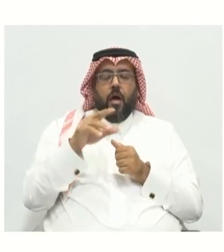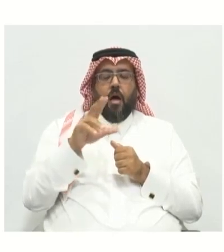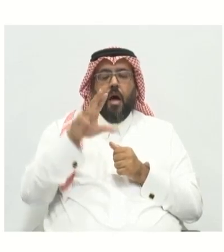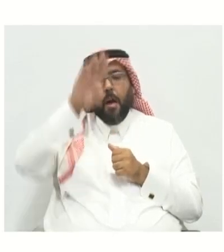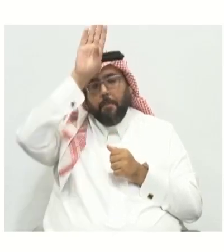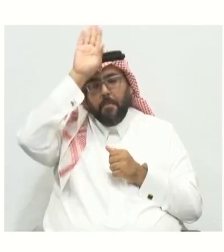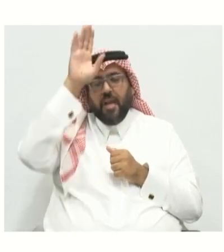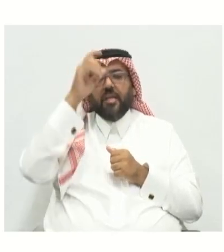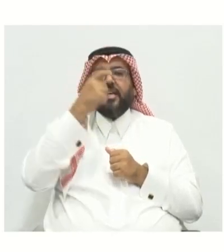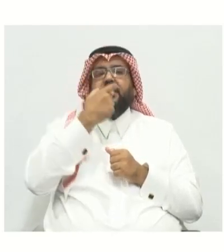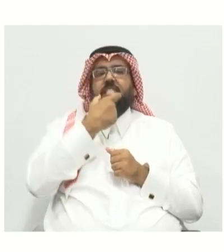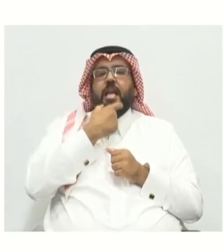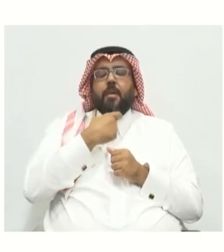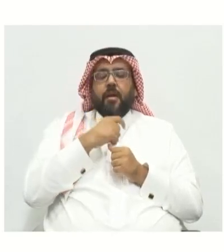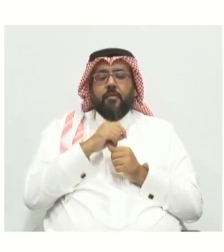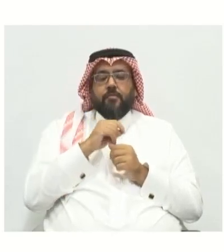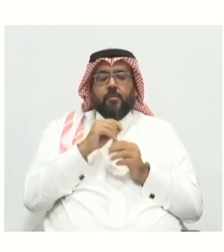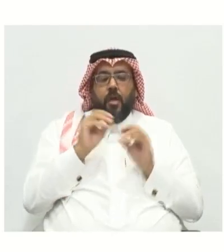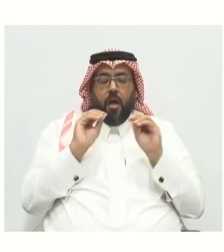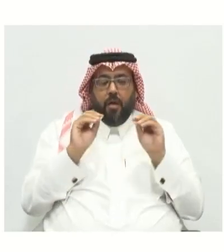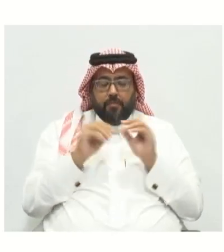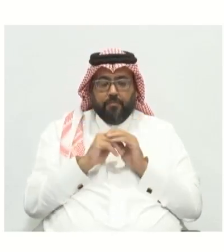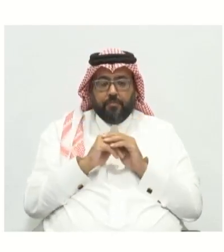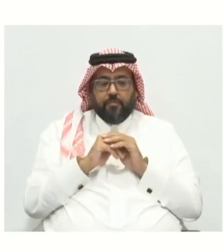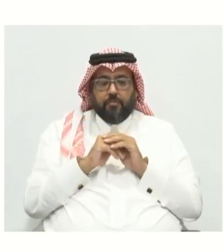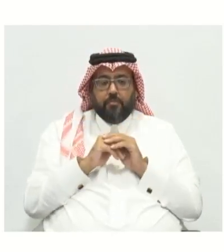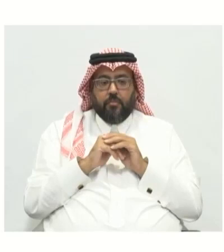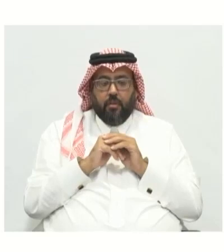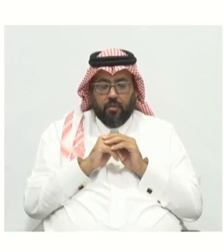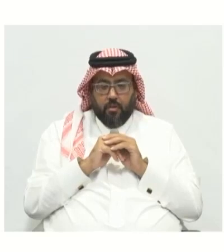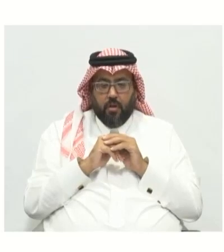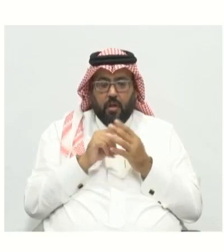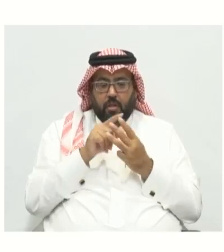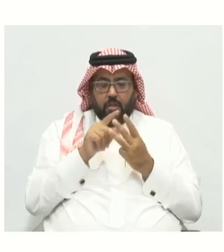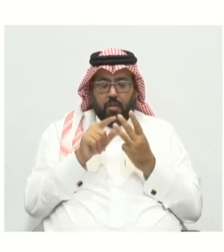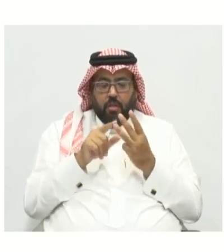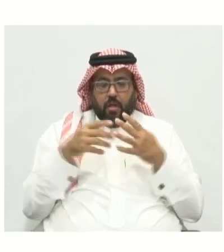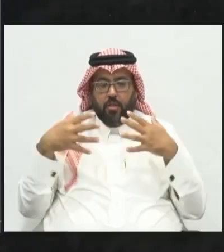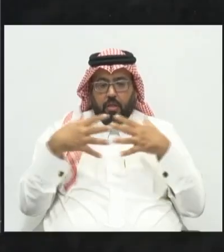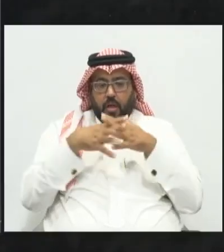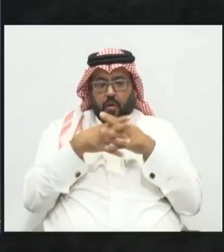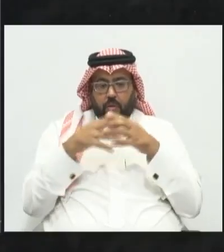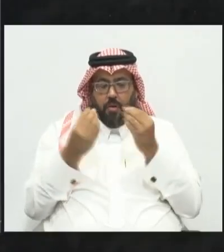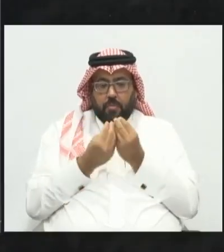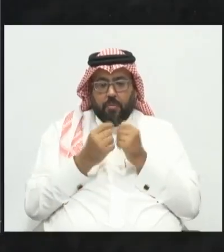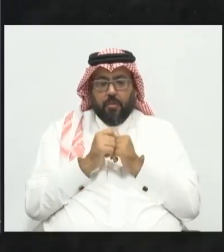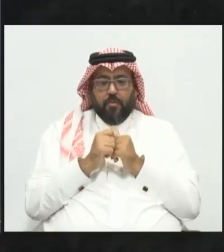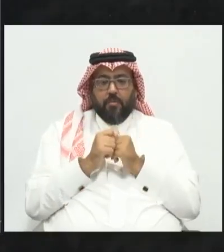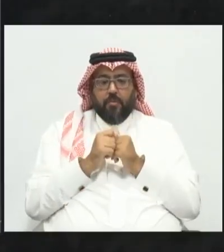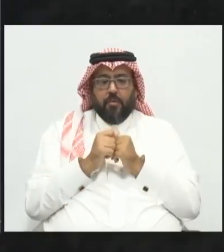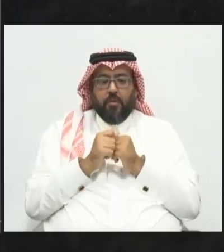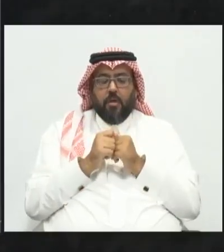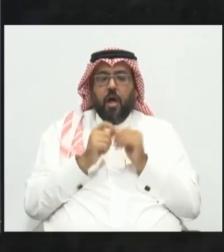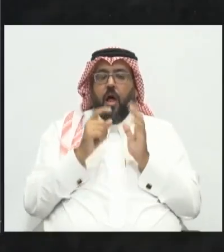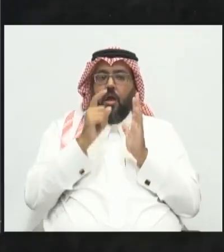لاداء مهامها وايجاز ذلك فيما هذه السلطات الثلاث تتعاون فيما بينها وهي السلطه